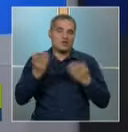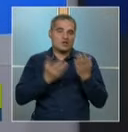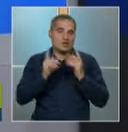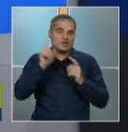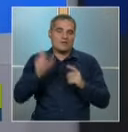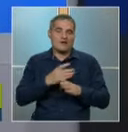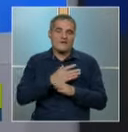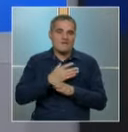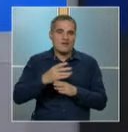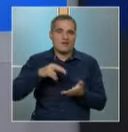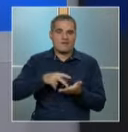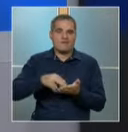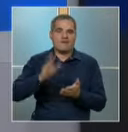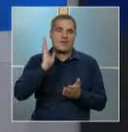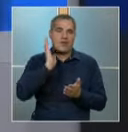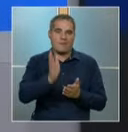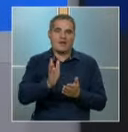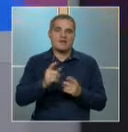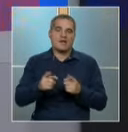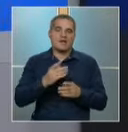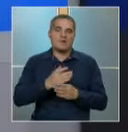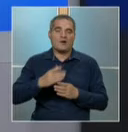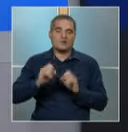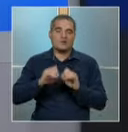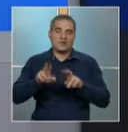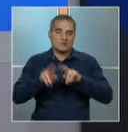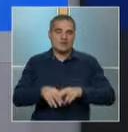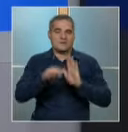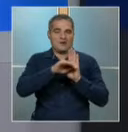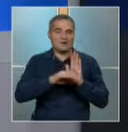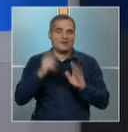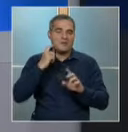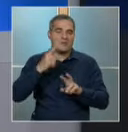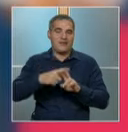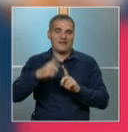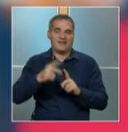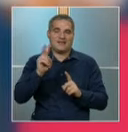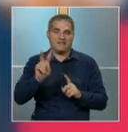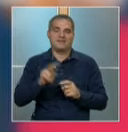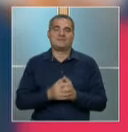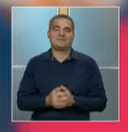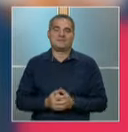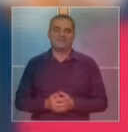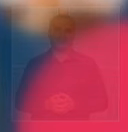винаги върви напред. Това бе поредното издание на Знания.бг от Благоевград. Останете с програмата на БНТ 2.